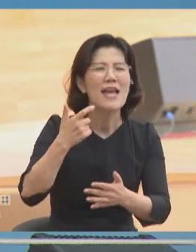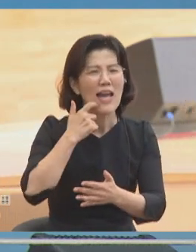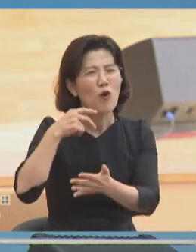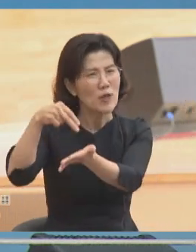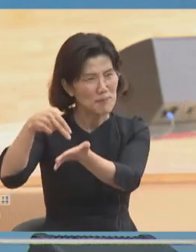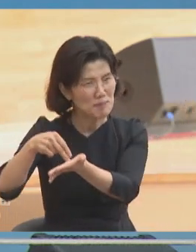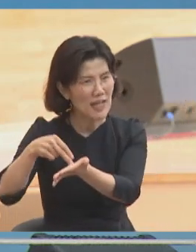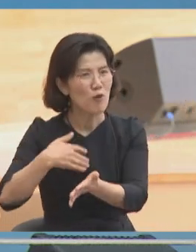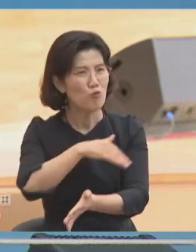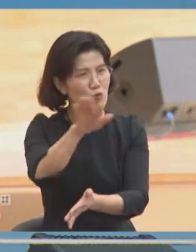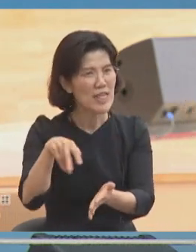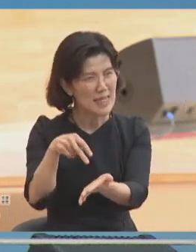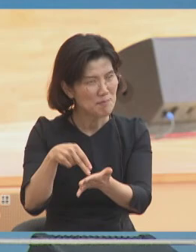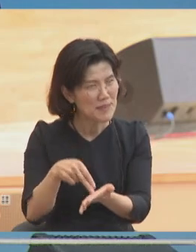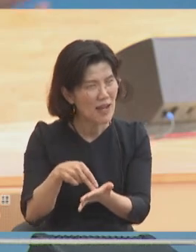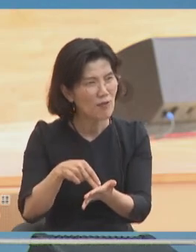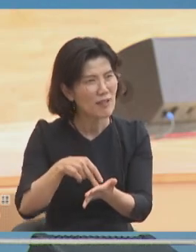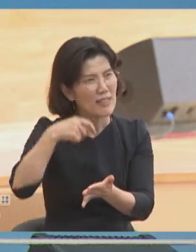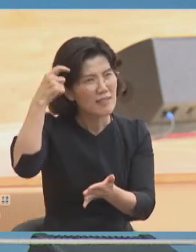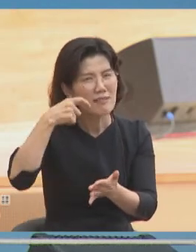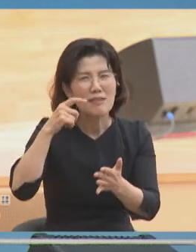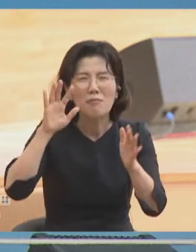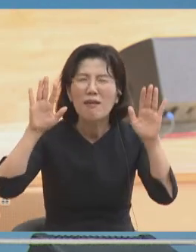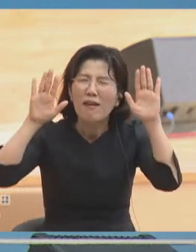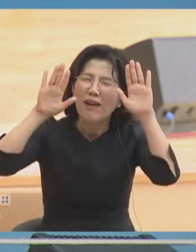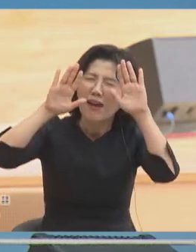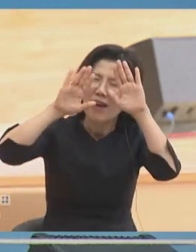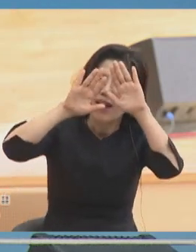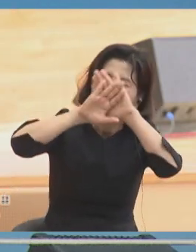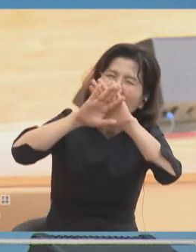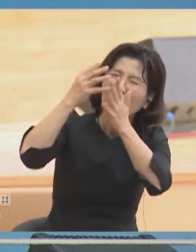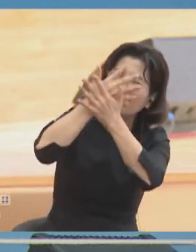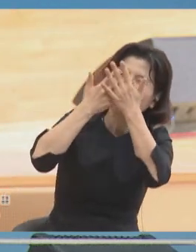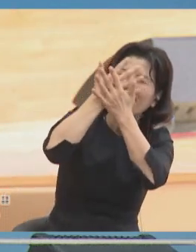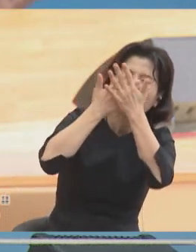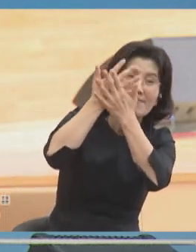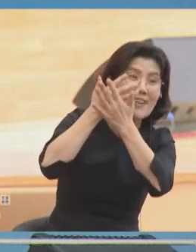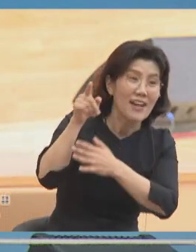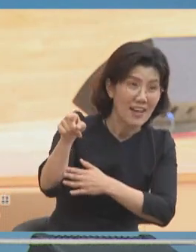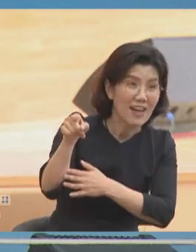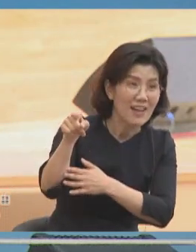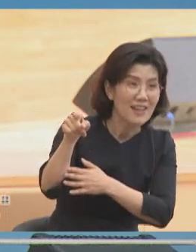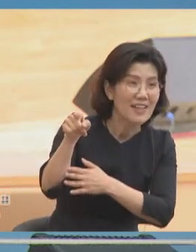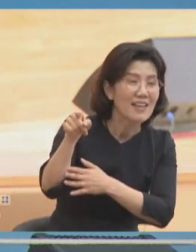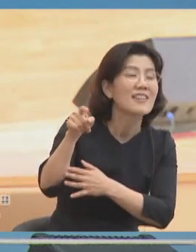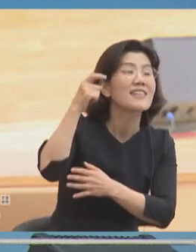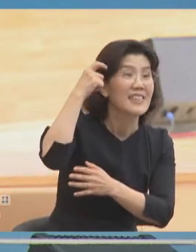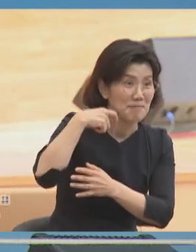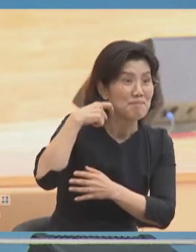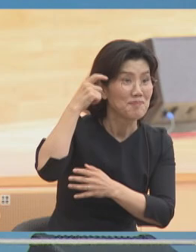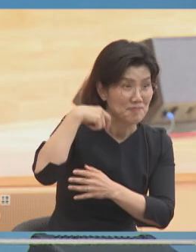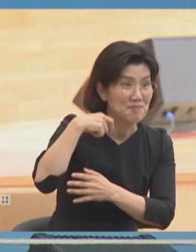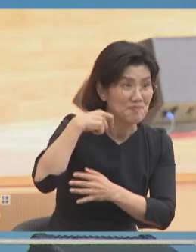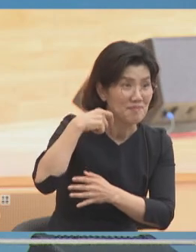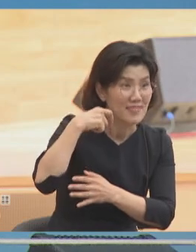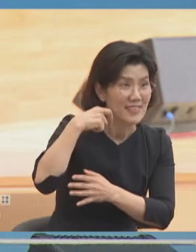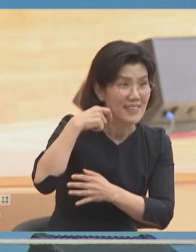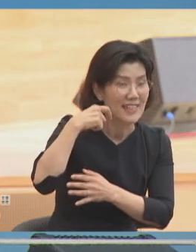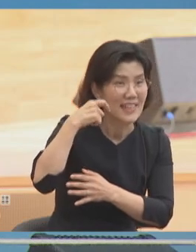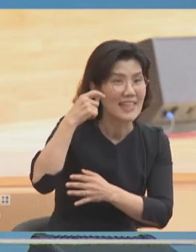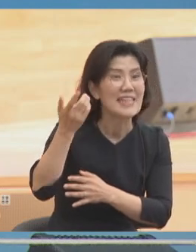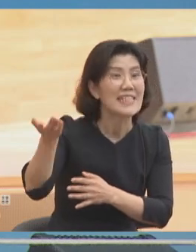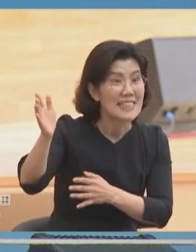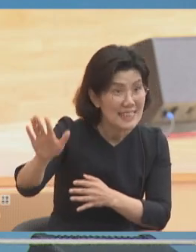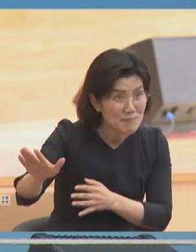우리의 입장에서는 아무것도 안 보이는 확실함이 하나도 없는 노인 그스